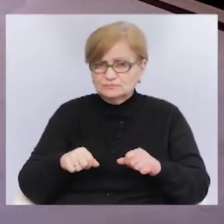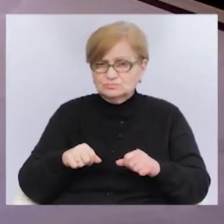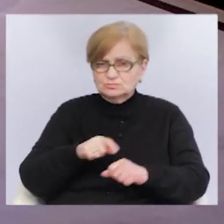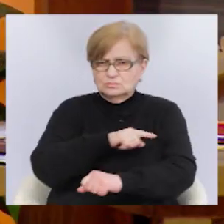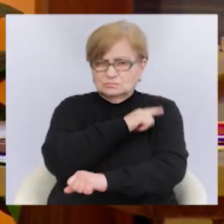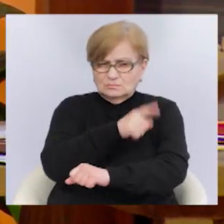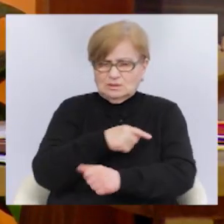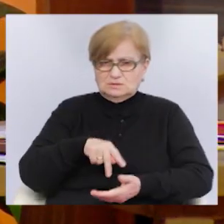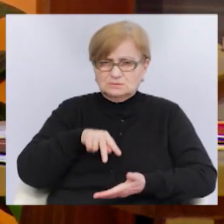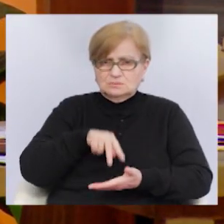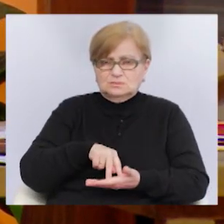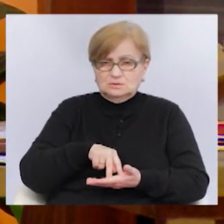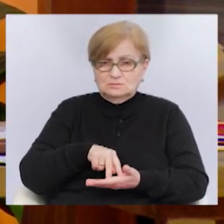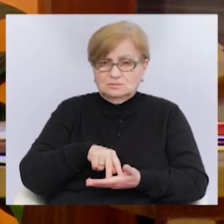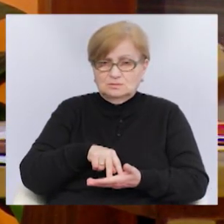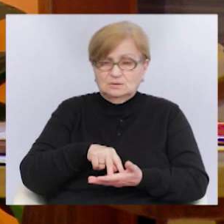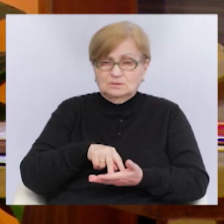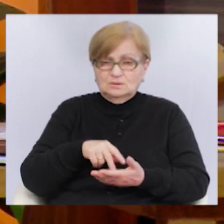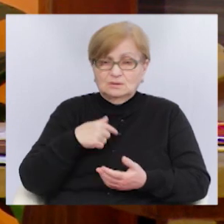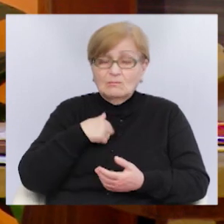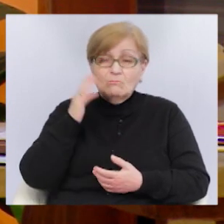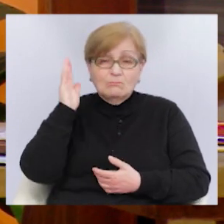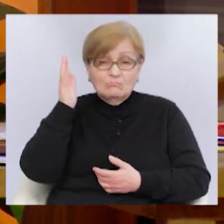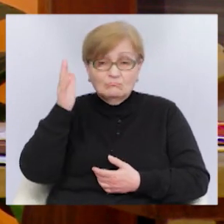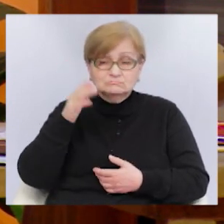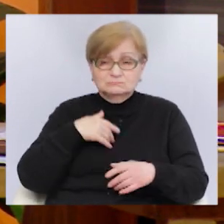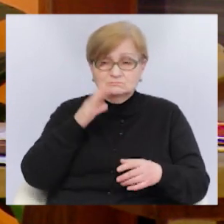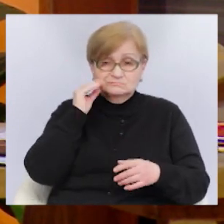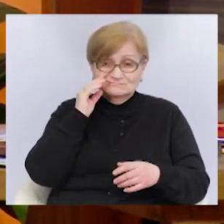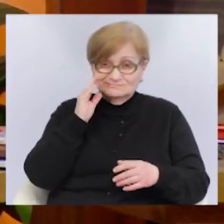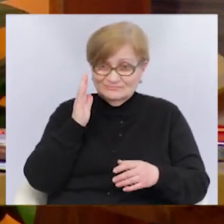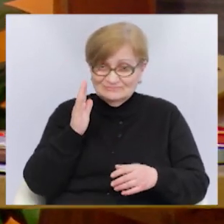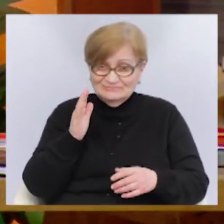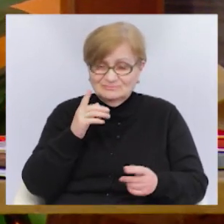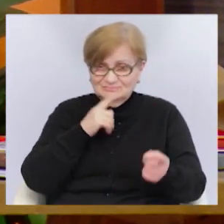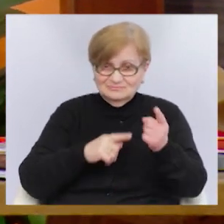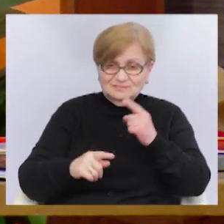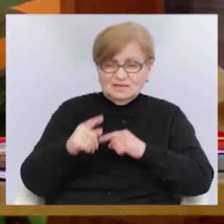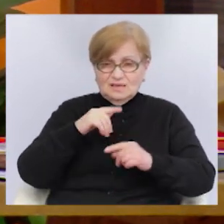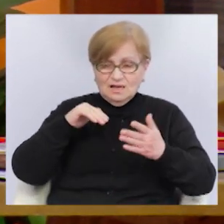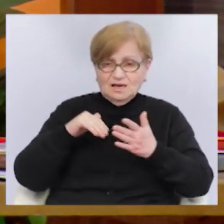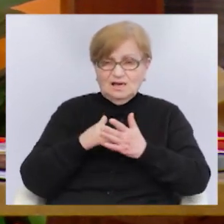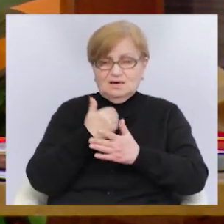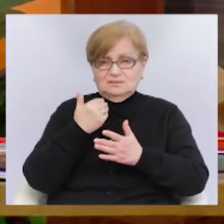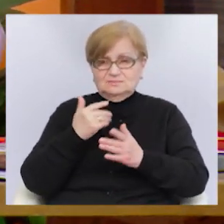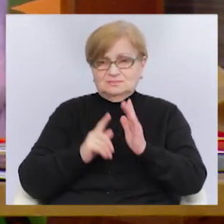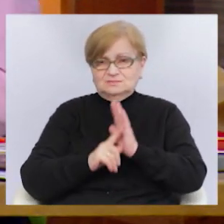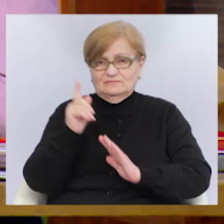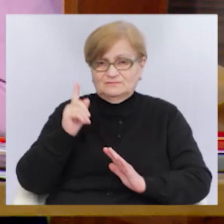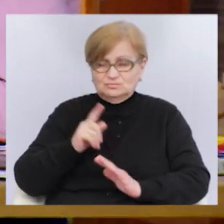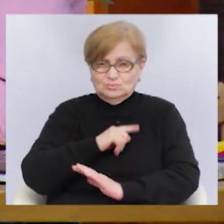მყარად დადგომა და მიწება, რომ მე რაღაც მომენტის მე ისევ ახლიდან მიუბრუნდა.